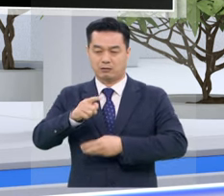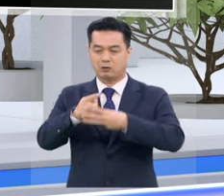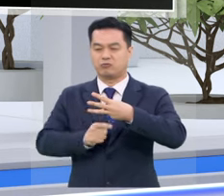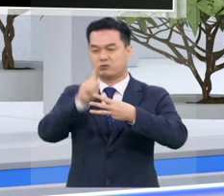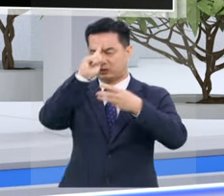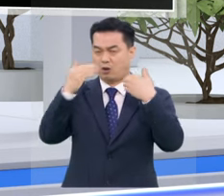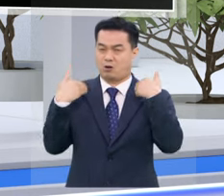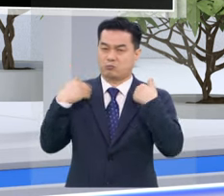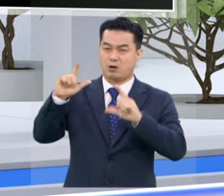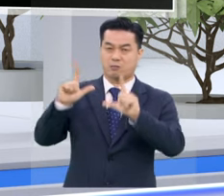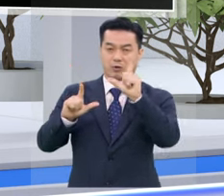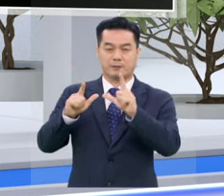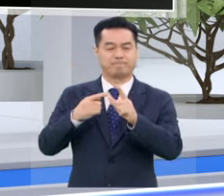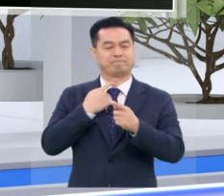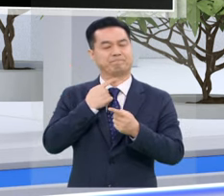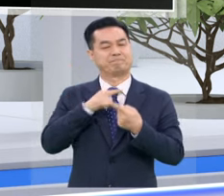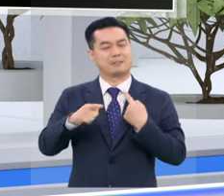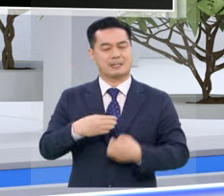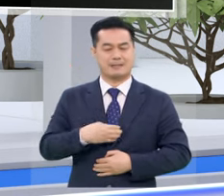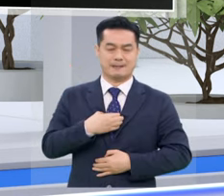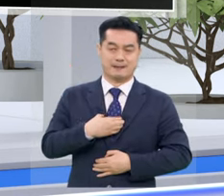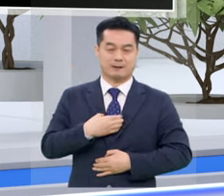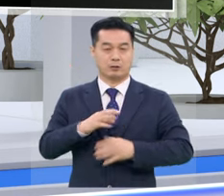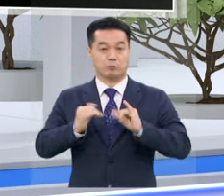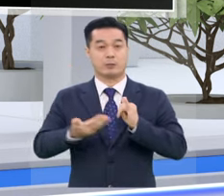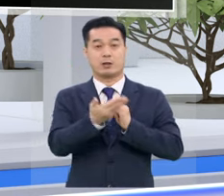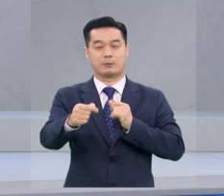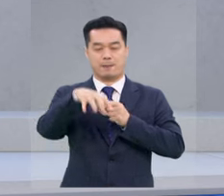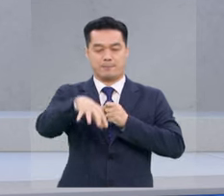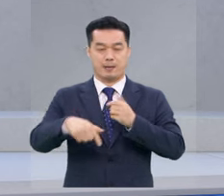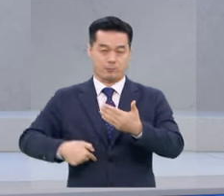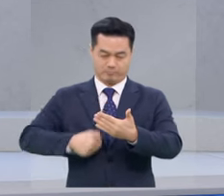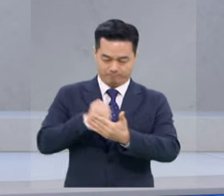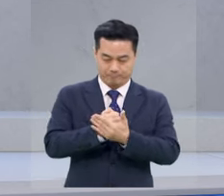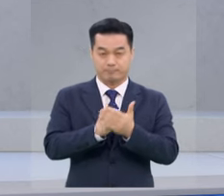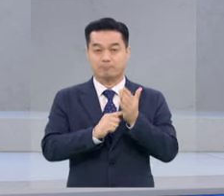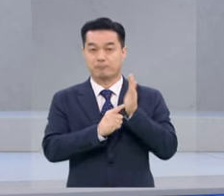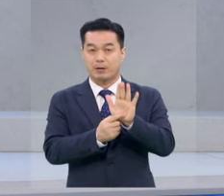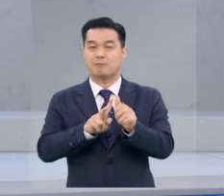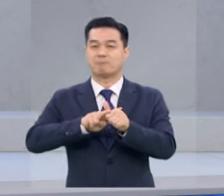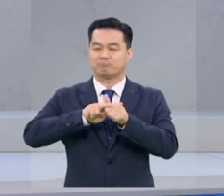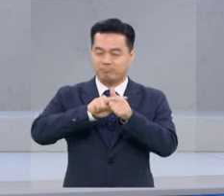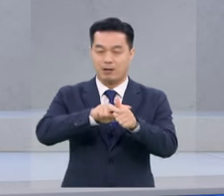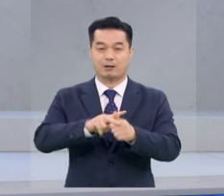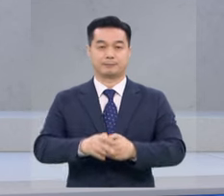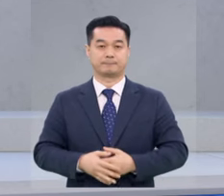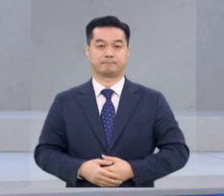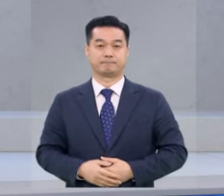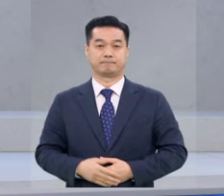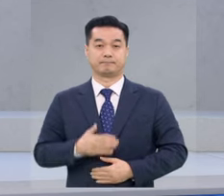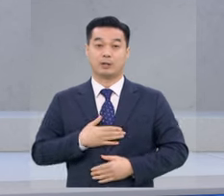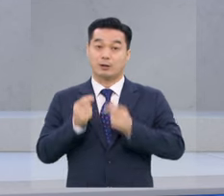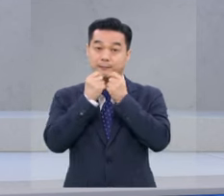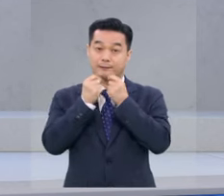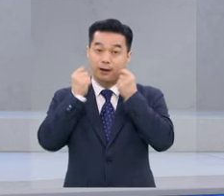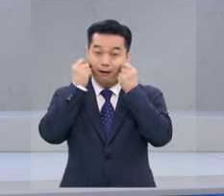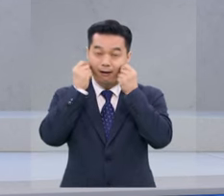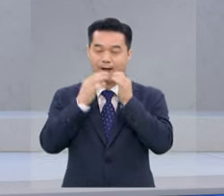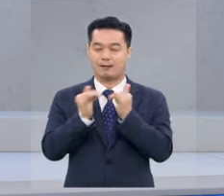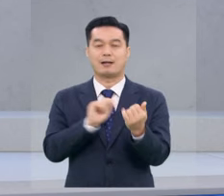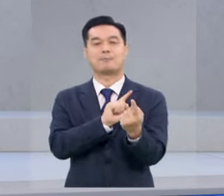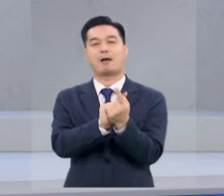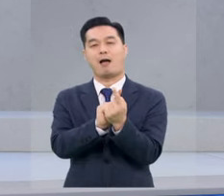없어 국민 여러분 앞에 용기를 내게 됐습니다 저는 명하고 사람 만나는 것을